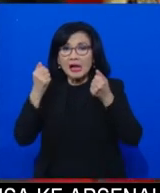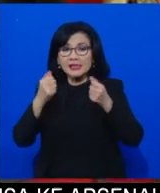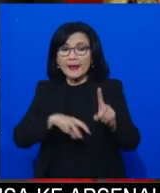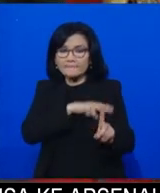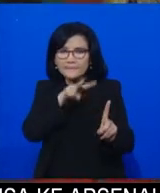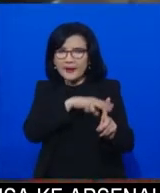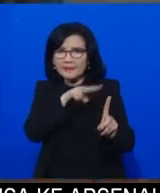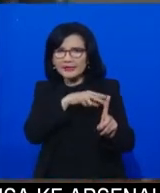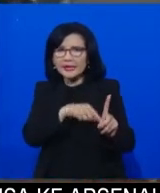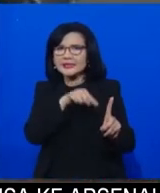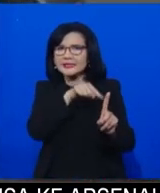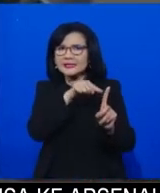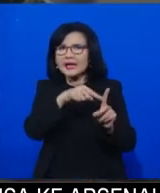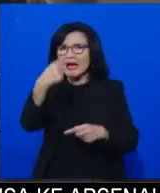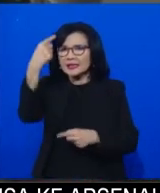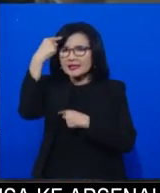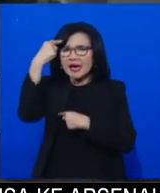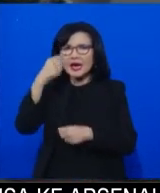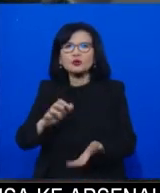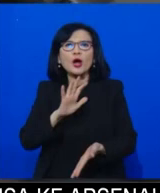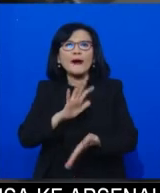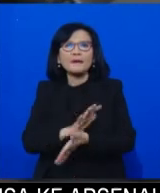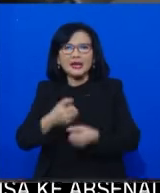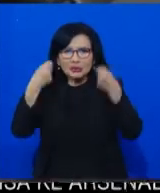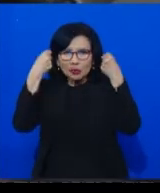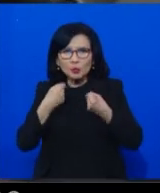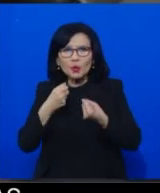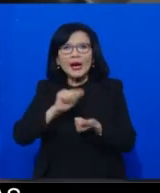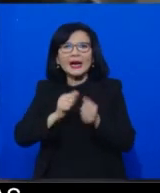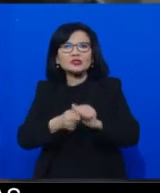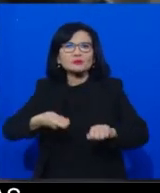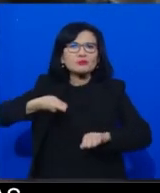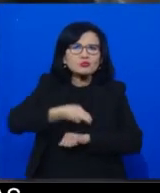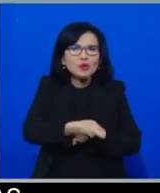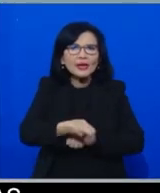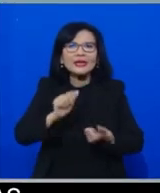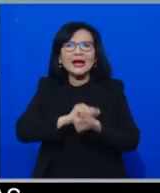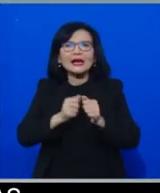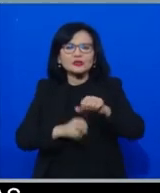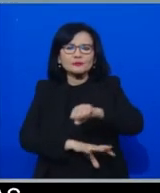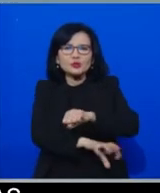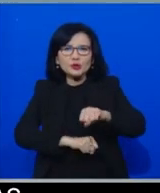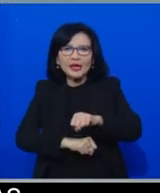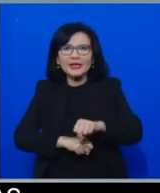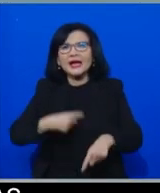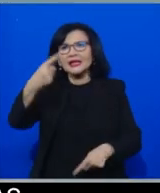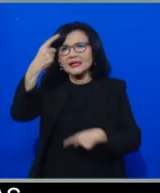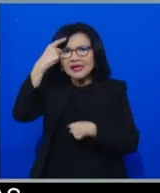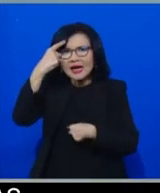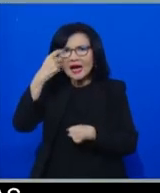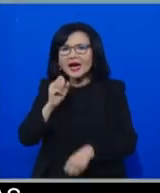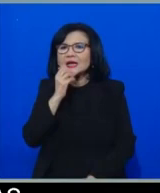sementara, tersangka FN merupakan residivis kasus pembunuhan dan pencurian. Tersangka pelaku mengaku melakukan